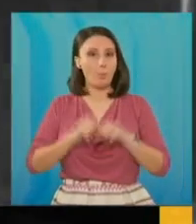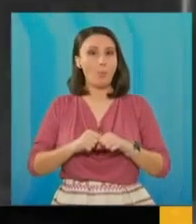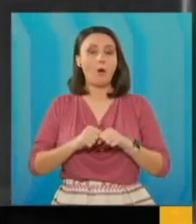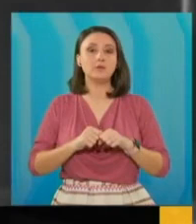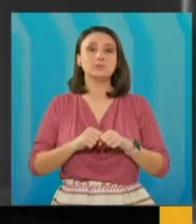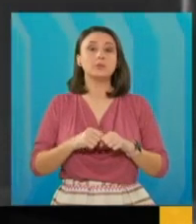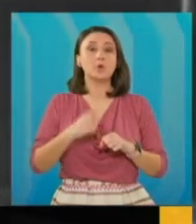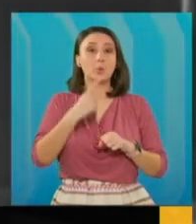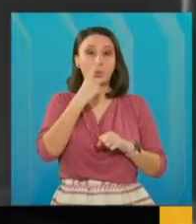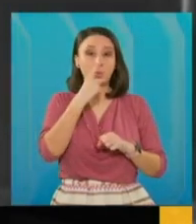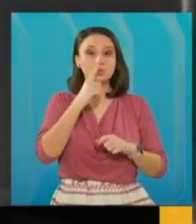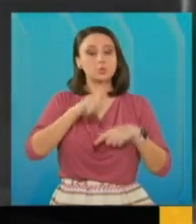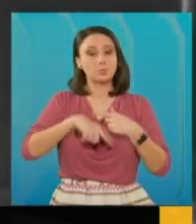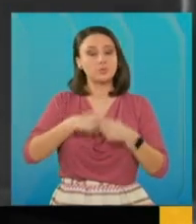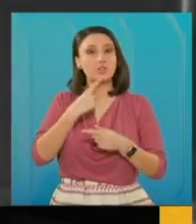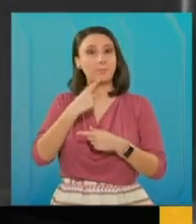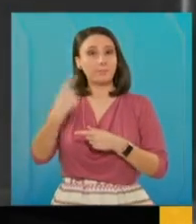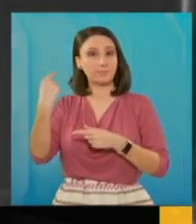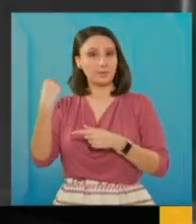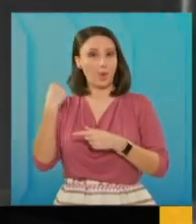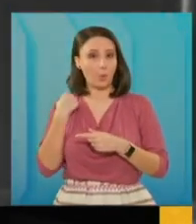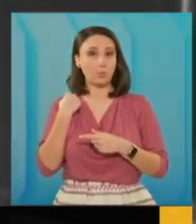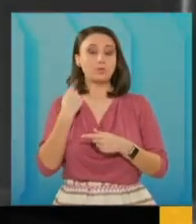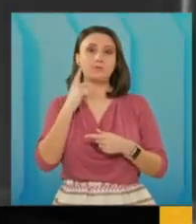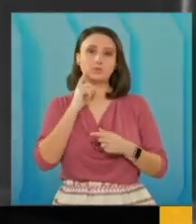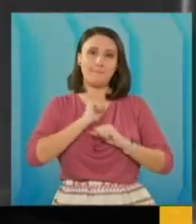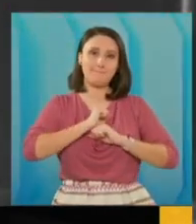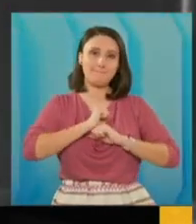săptămâna trecută au fost bombardamente în jurul ei.